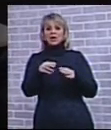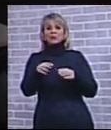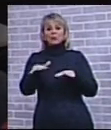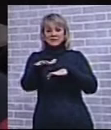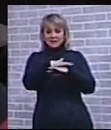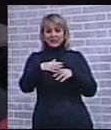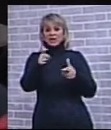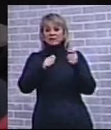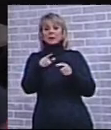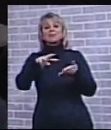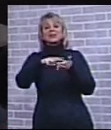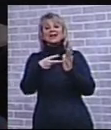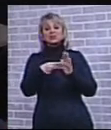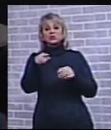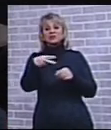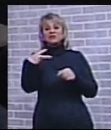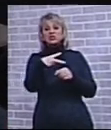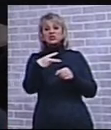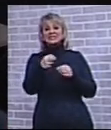стада. И планируется в